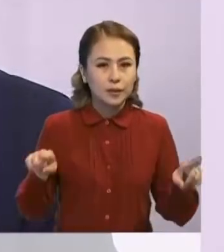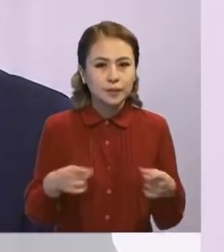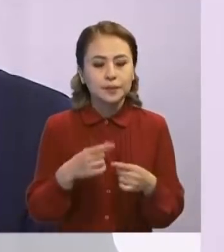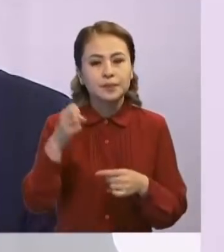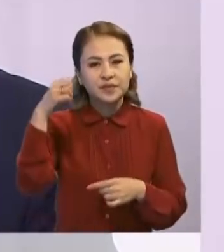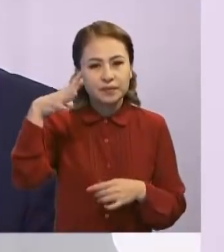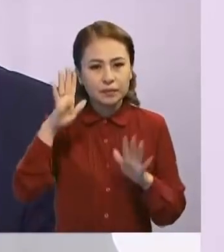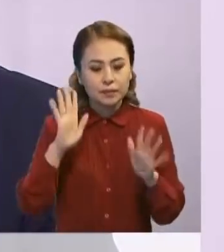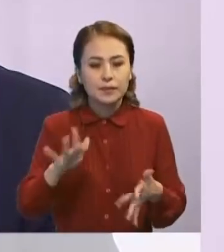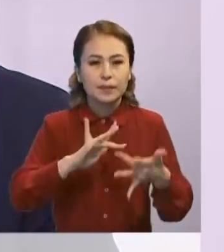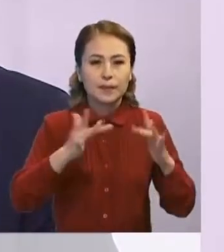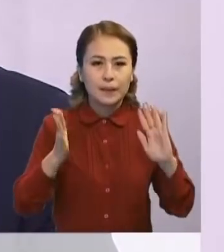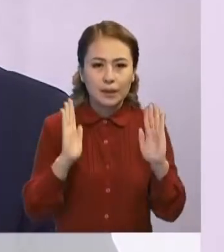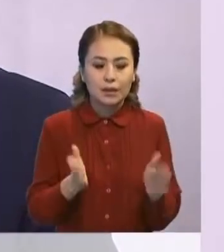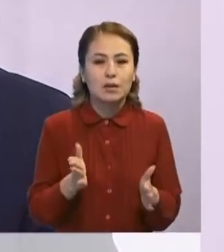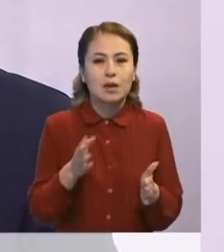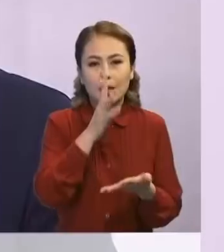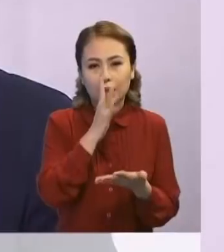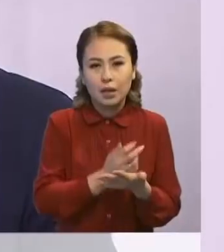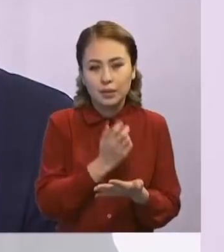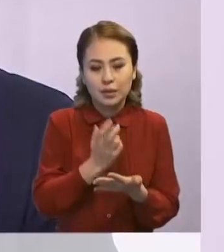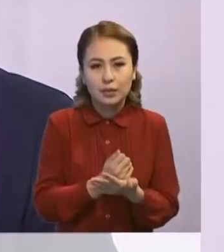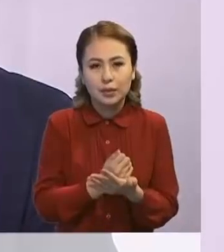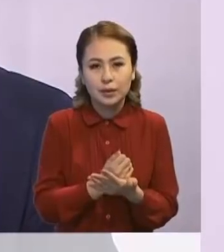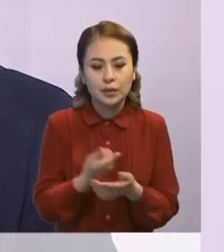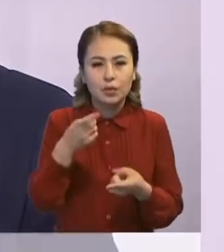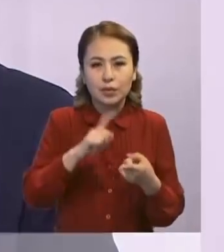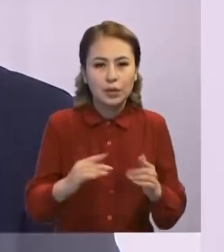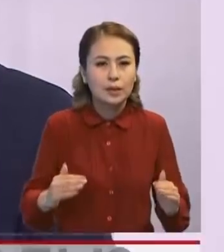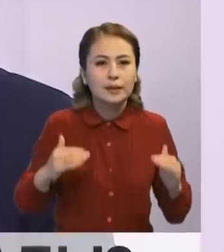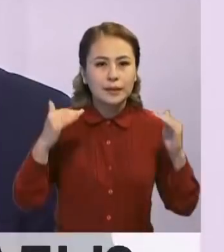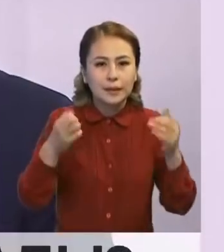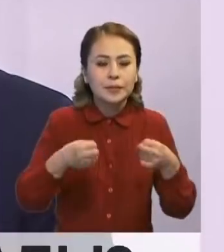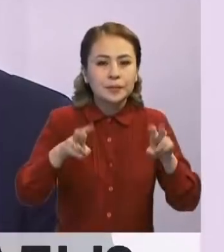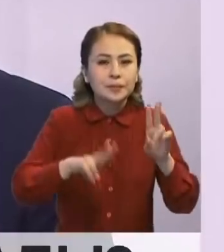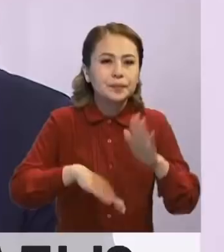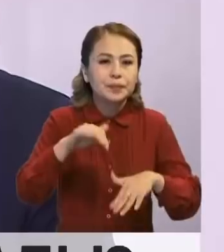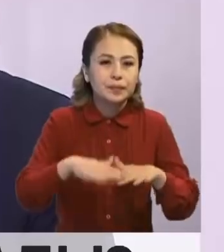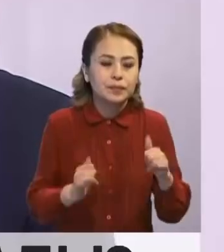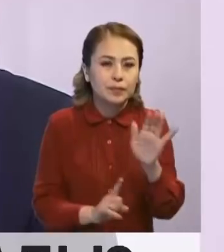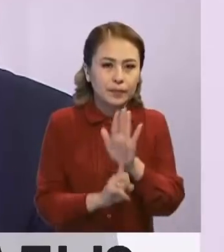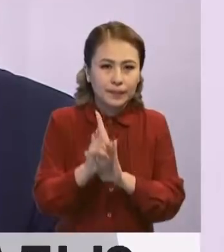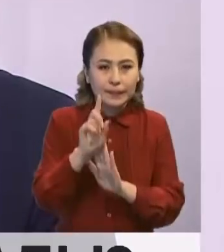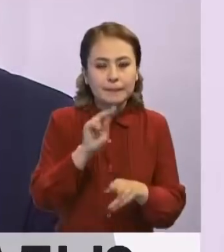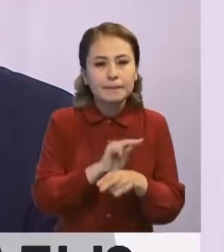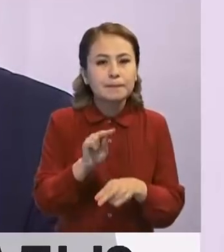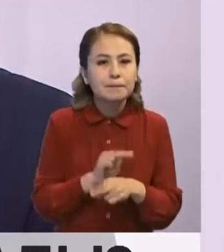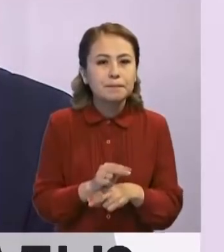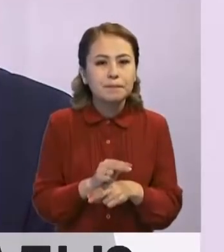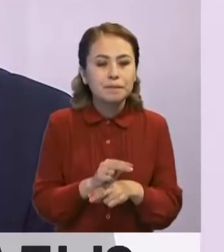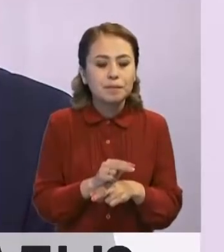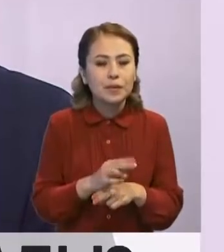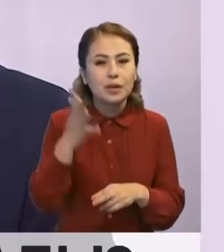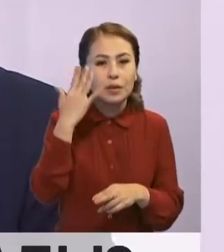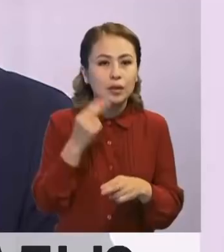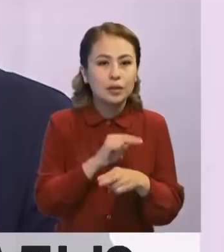келеді, интернет келеді деп. Ал адамдардың табысын табу көтеруге байланысты мамандандыруды енді бастайын деп жатырмыз. Енді осы жұмыс басталады.